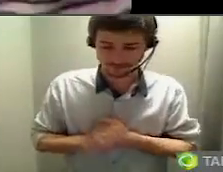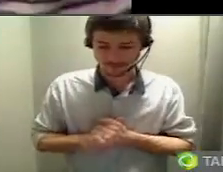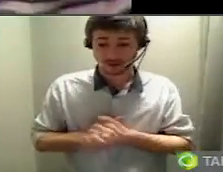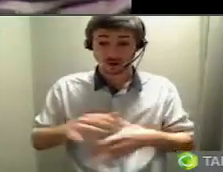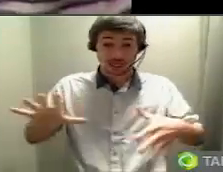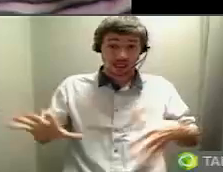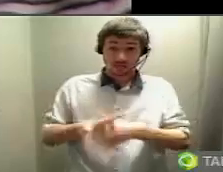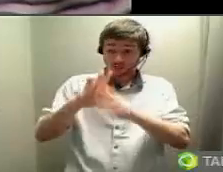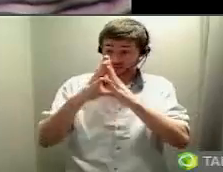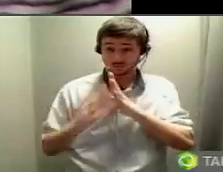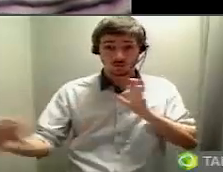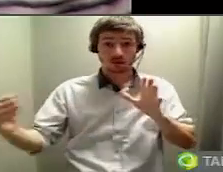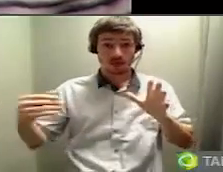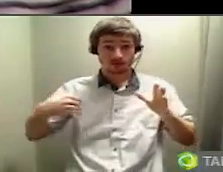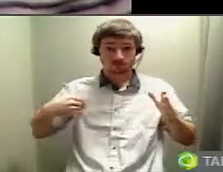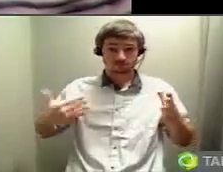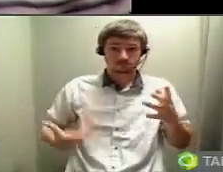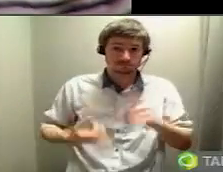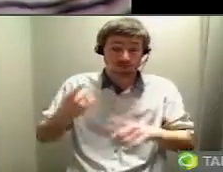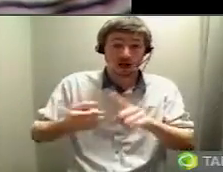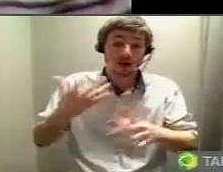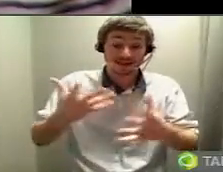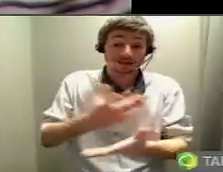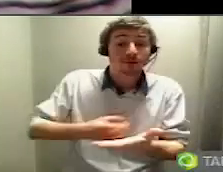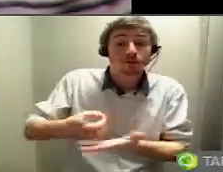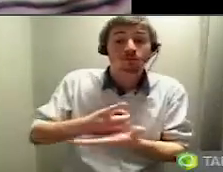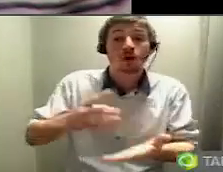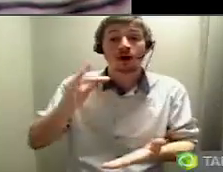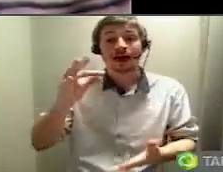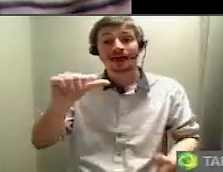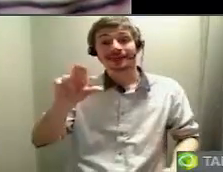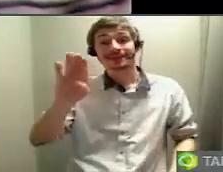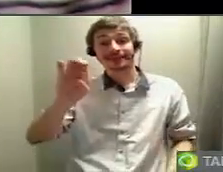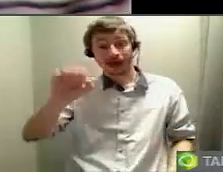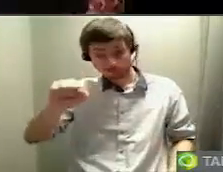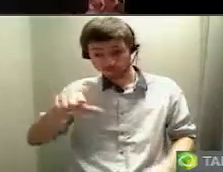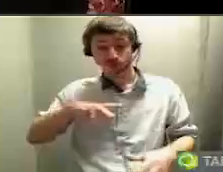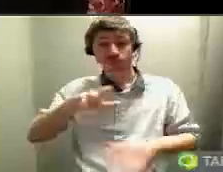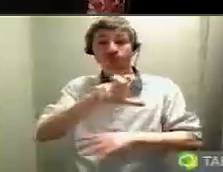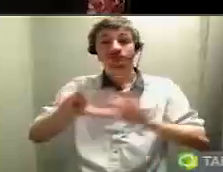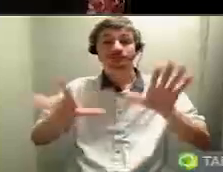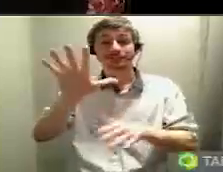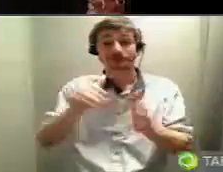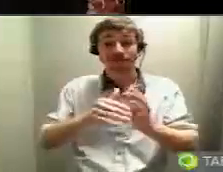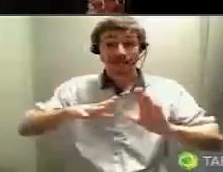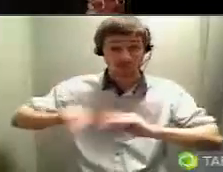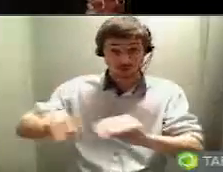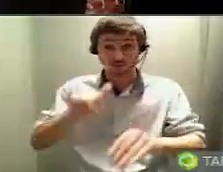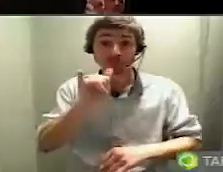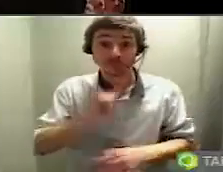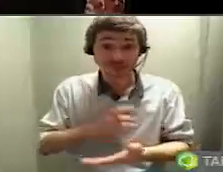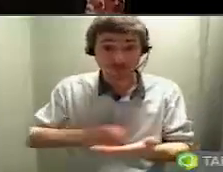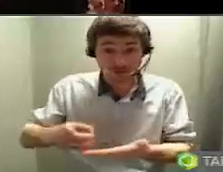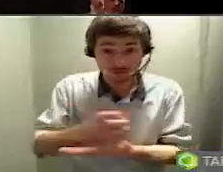est un territoire, le département du Tarn est un territoire rural de 375 000 habitants, assez petit, mais qui est bercé par à la